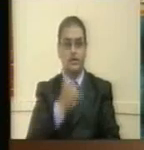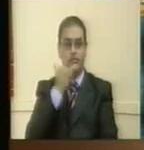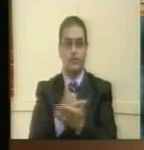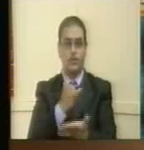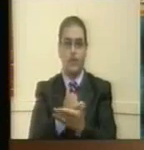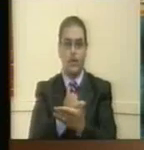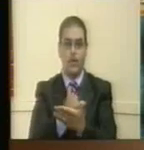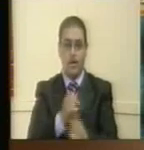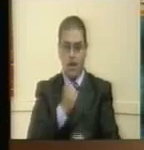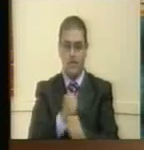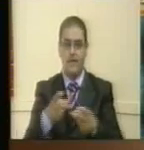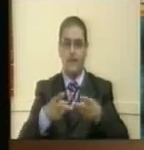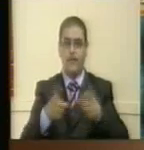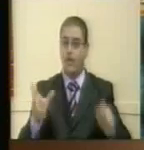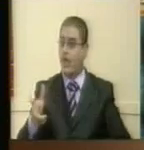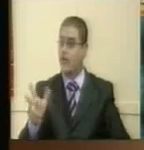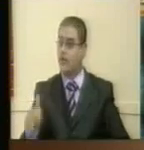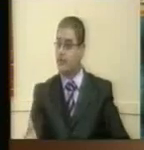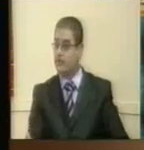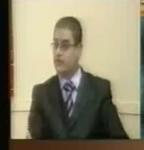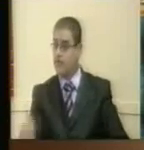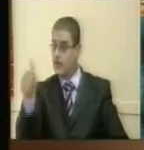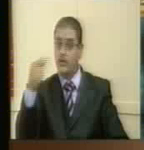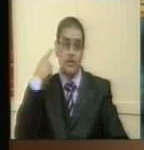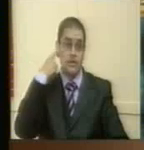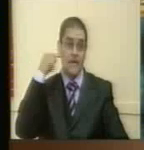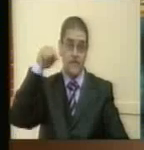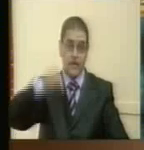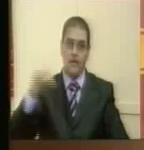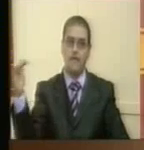للعمل وهي تنتظر فقط إعلان نتائج التوجيهية.